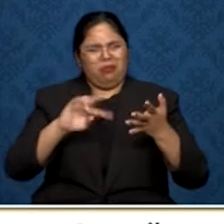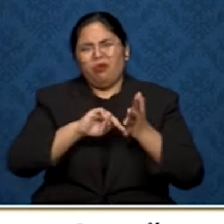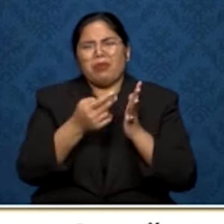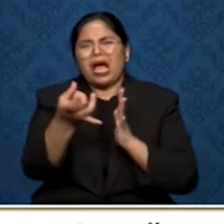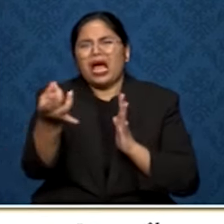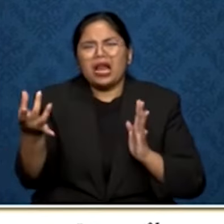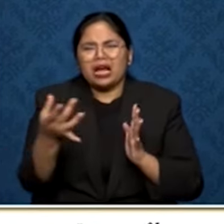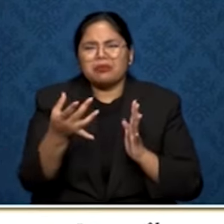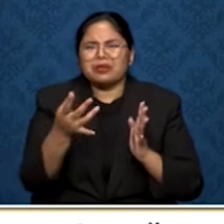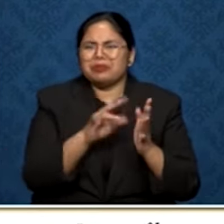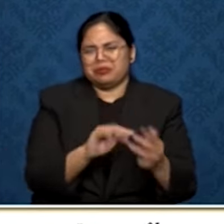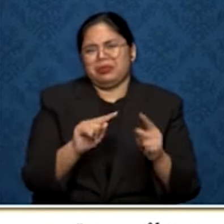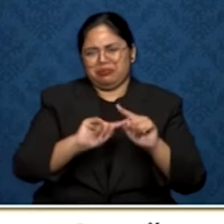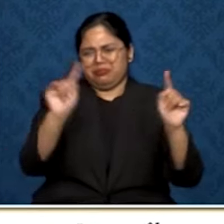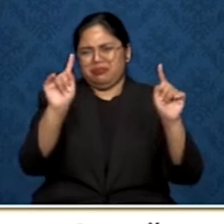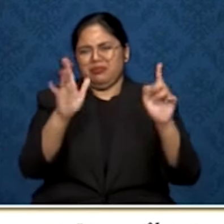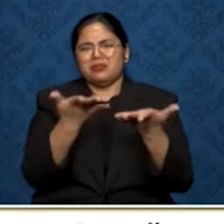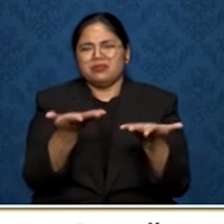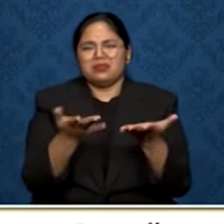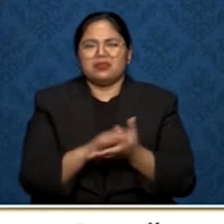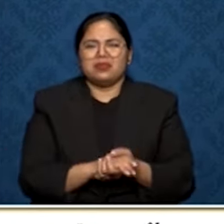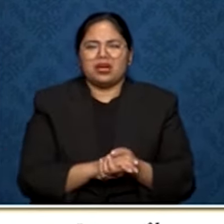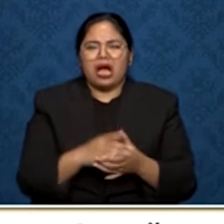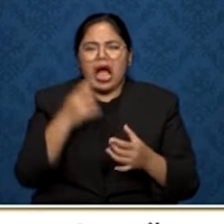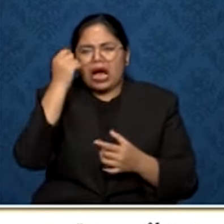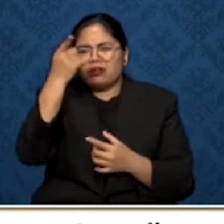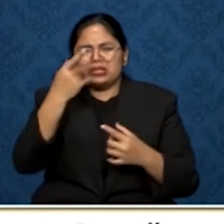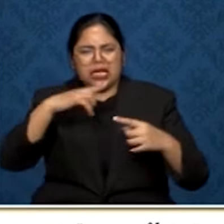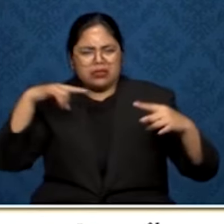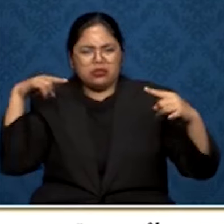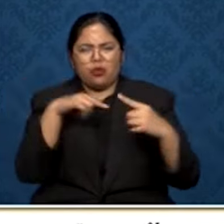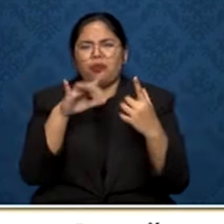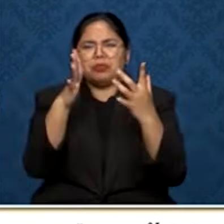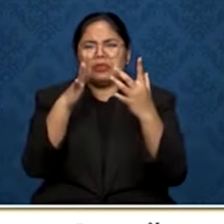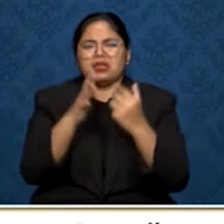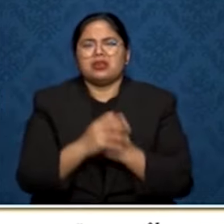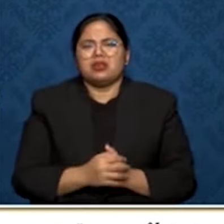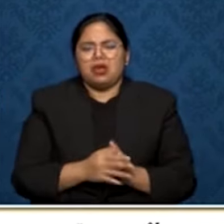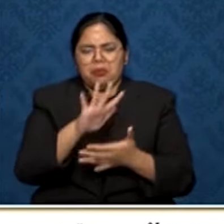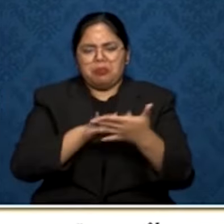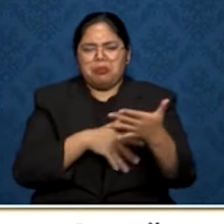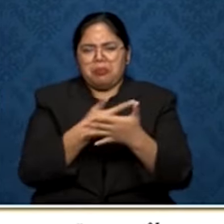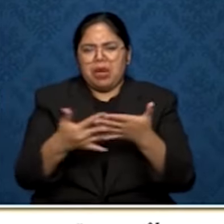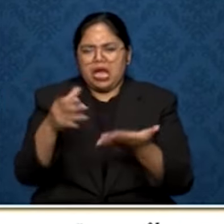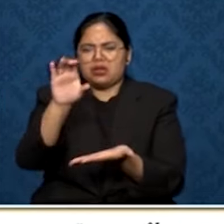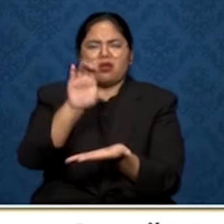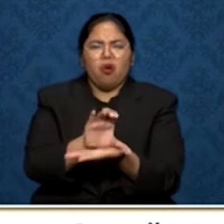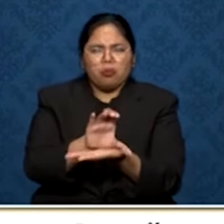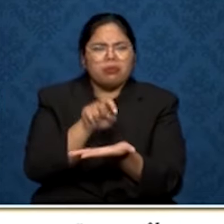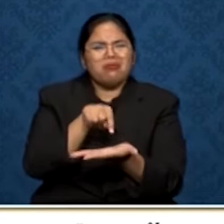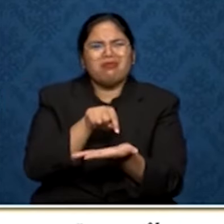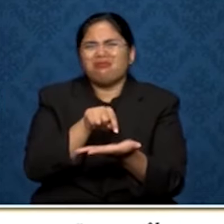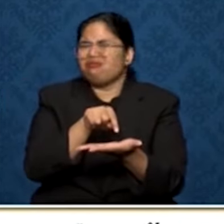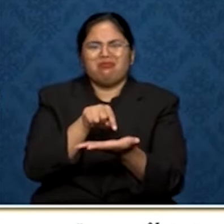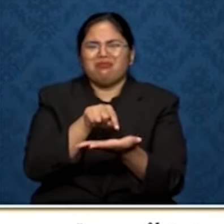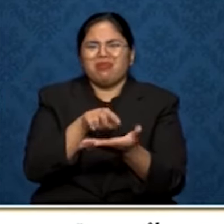ยบายที่สุดท้ายกไมมใครเข้ใจตรงกน และทำถูกเลยแผลการใช้ก็มาก็ไม่ตอบโจท์ครัใช้ไปกับอี